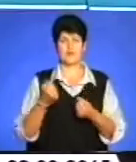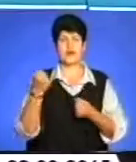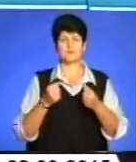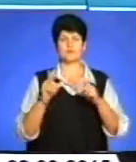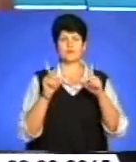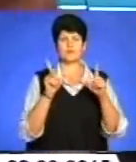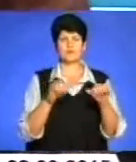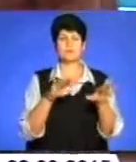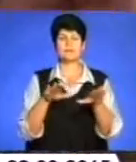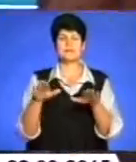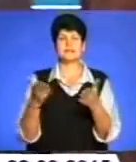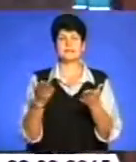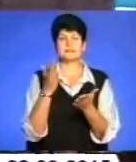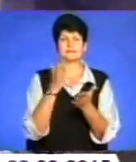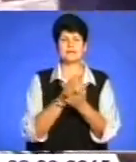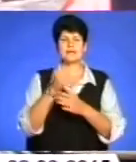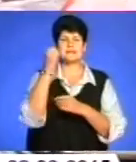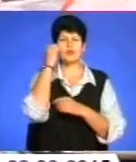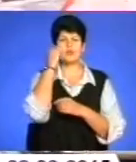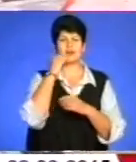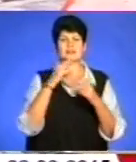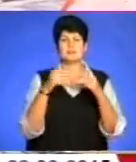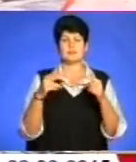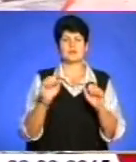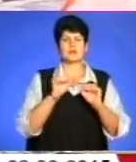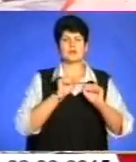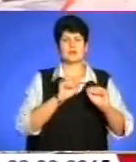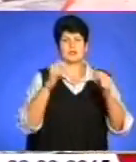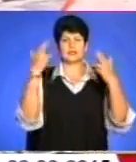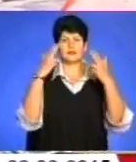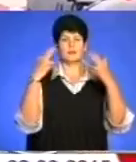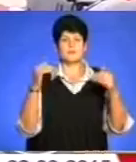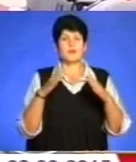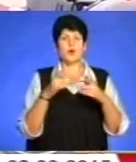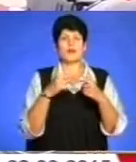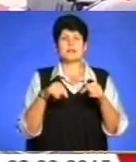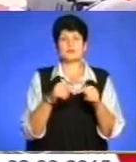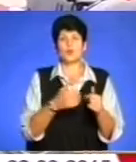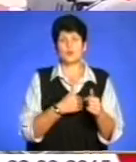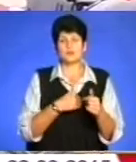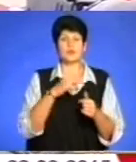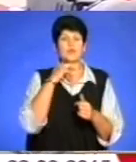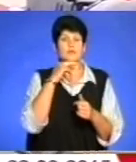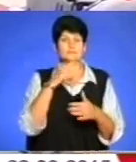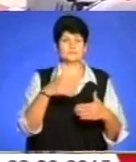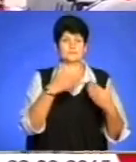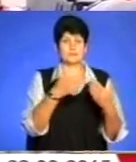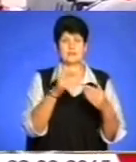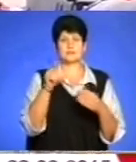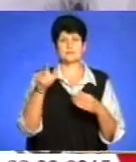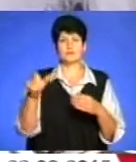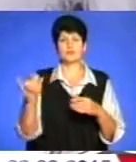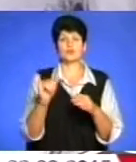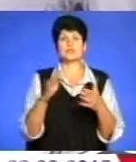Автопробігом через місця, де розташовані старовинні замки, фортифікаційні споруди, палаци, організатори хотіли привернути увагу спільноти до стану